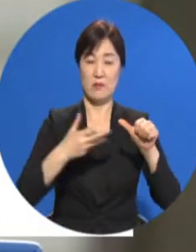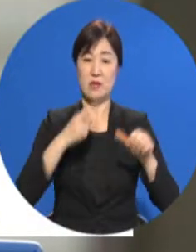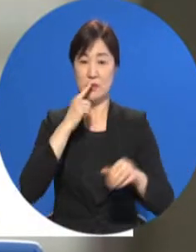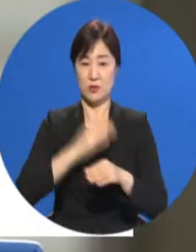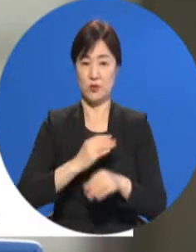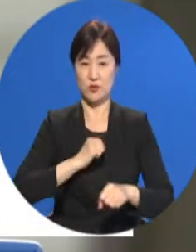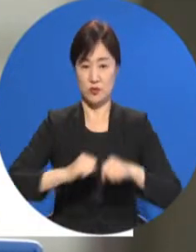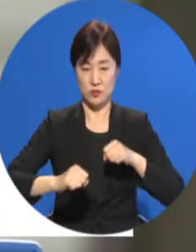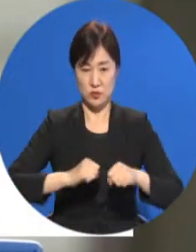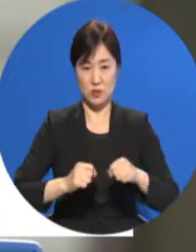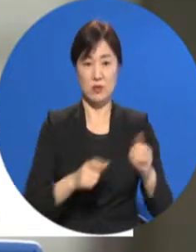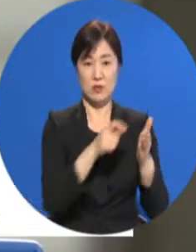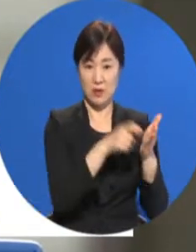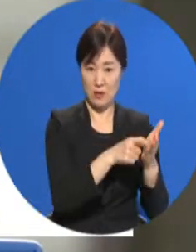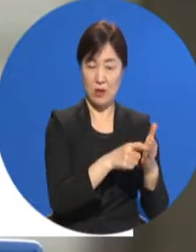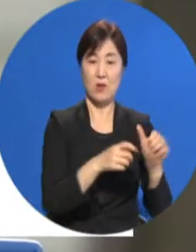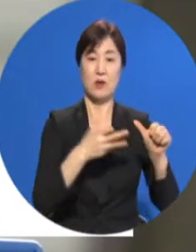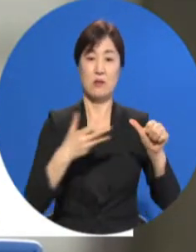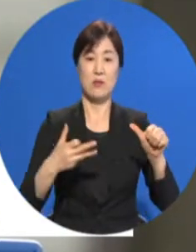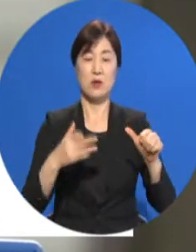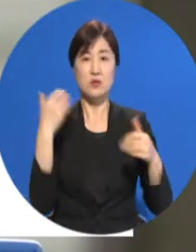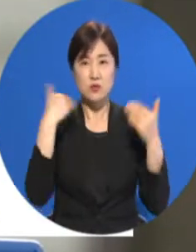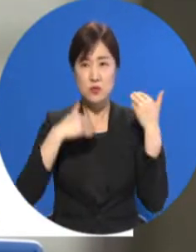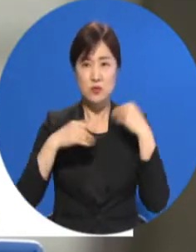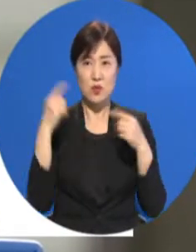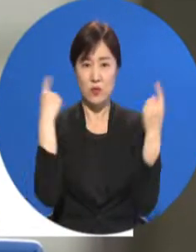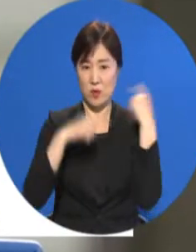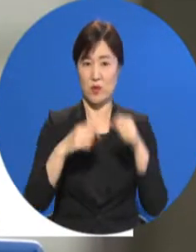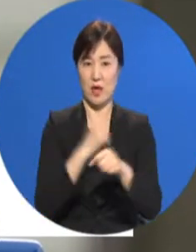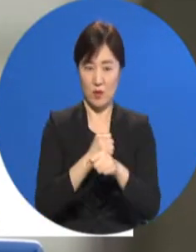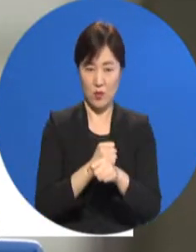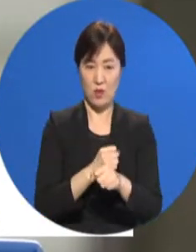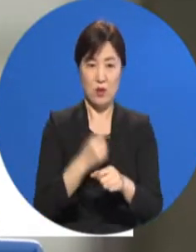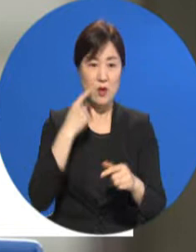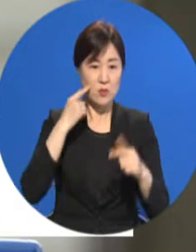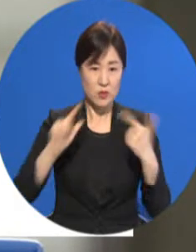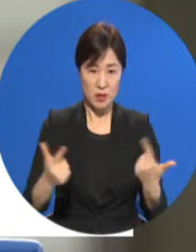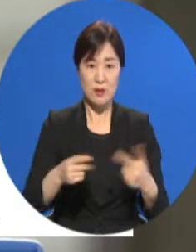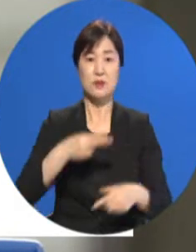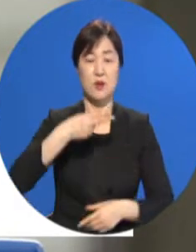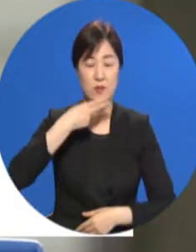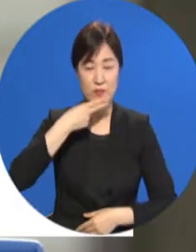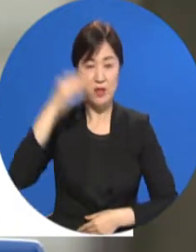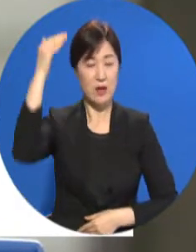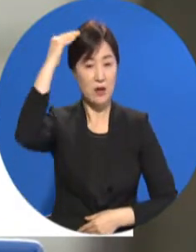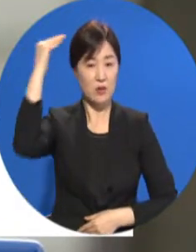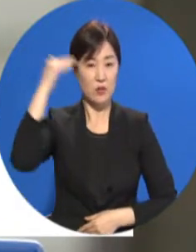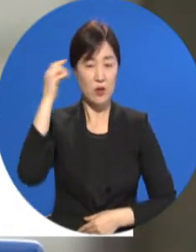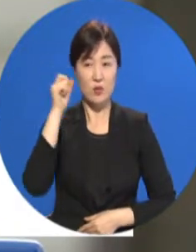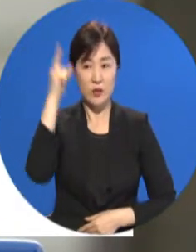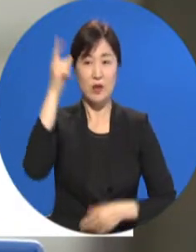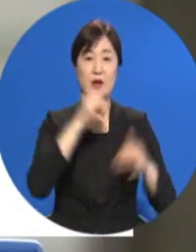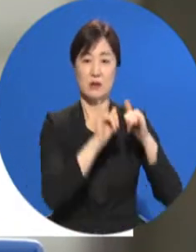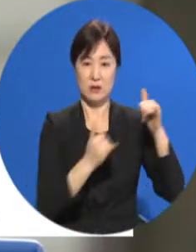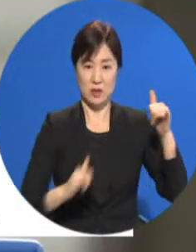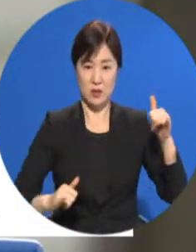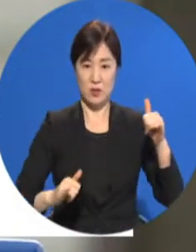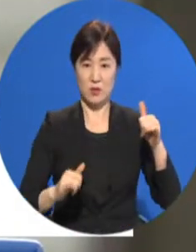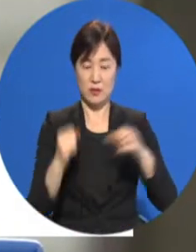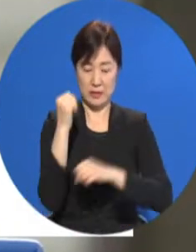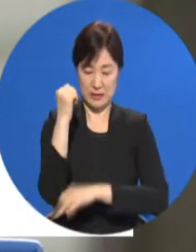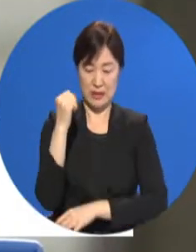새기는 것은 5.18을 누구도 훼손하거나 부정할 수 없는 대한민국의 위대한